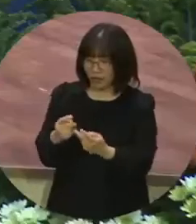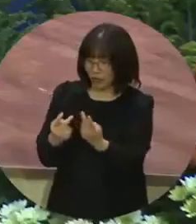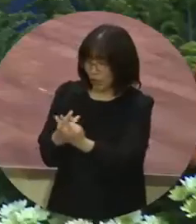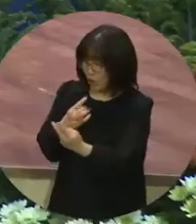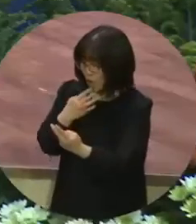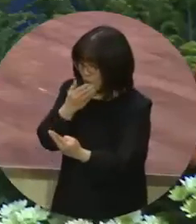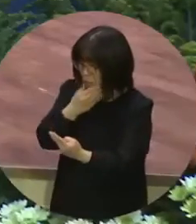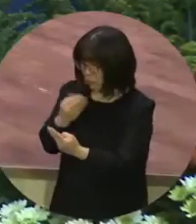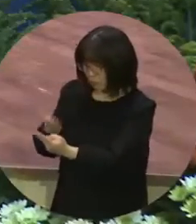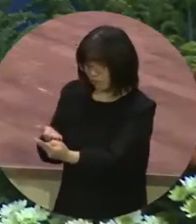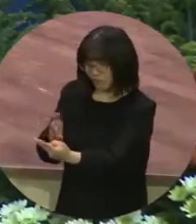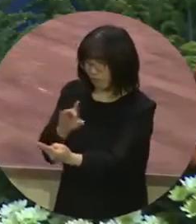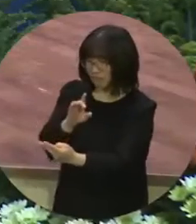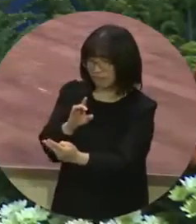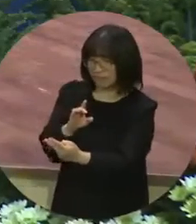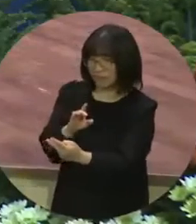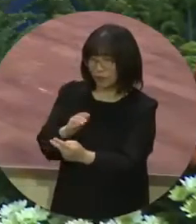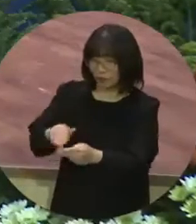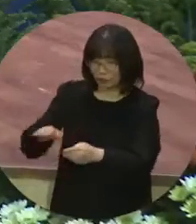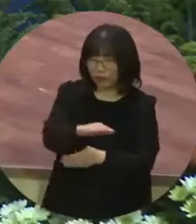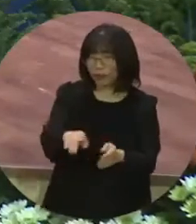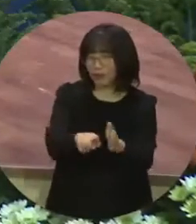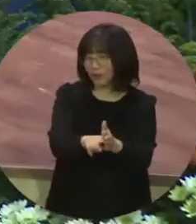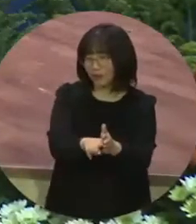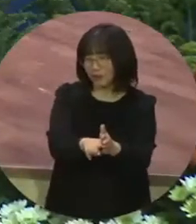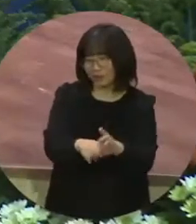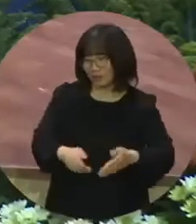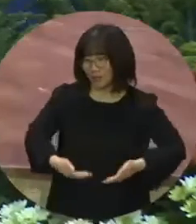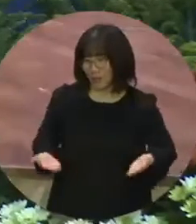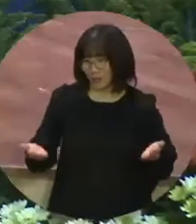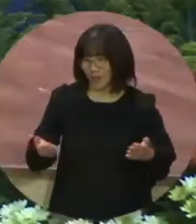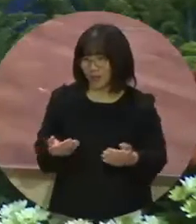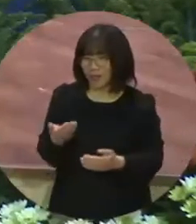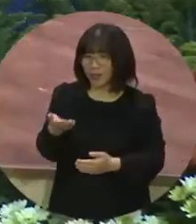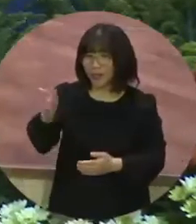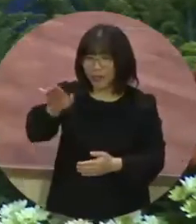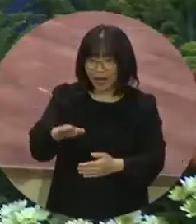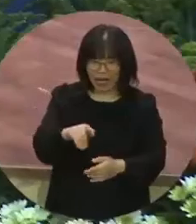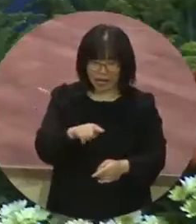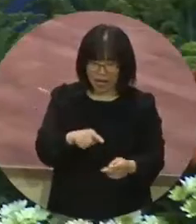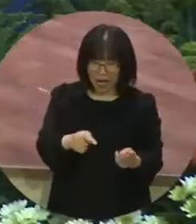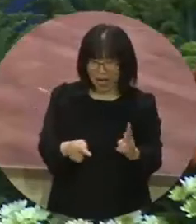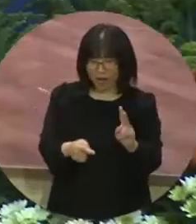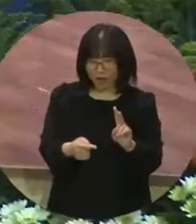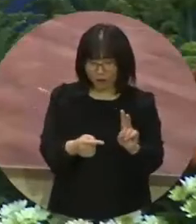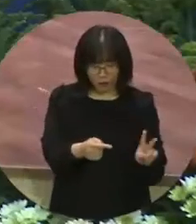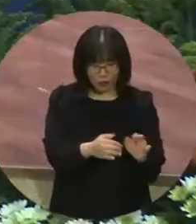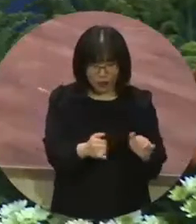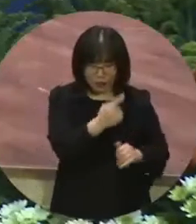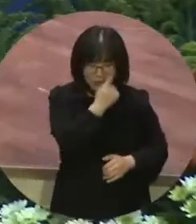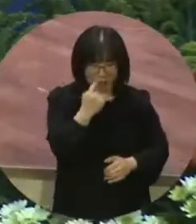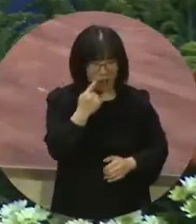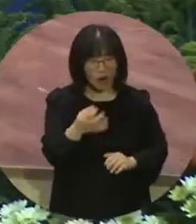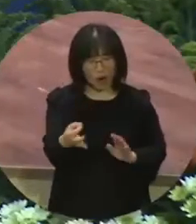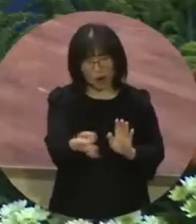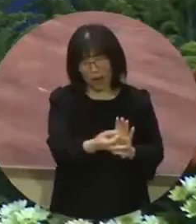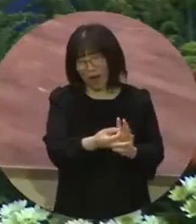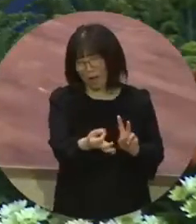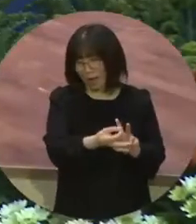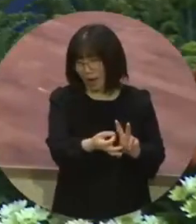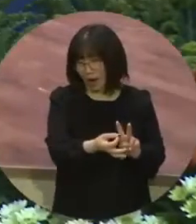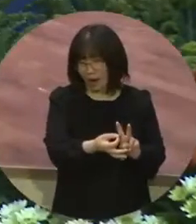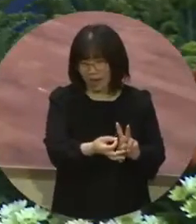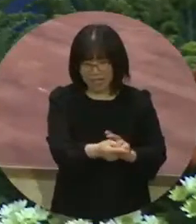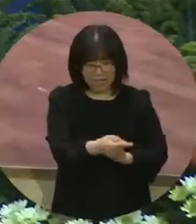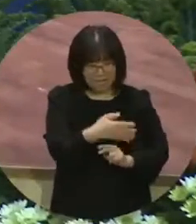있어요? 이 일을 읽을 필요 없는 거예요. 이걸 봐라. 내가 아브라함 이